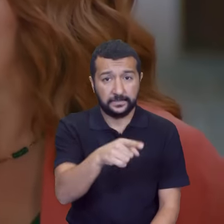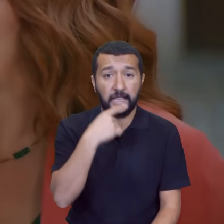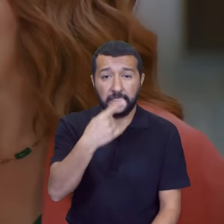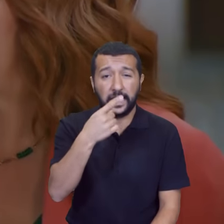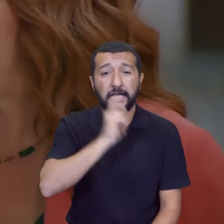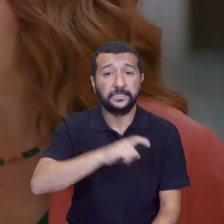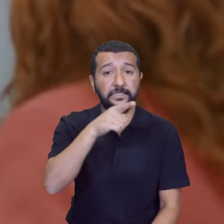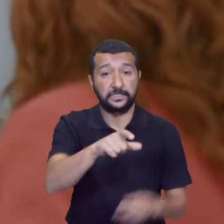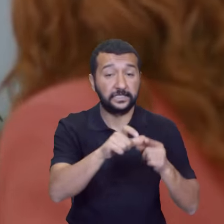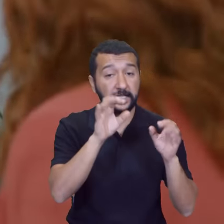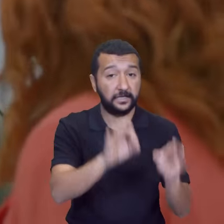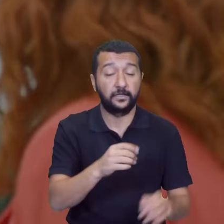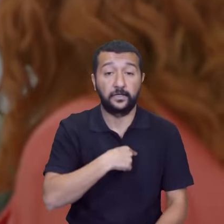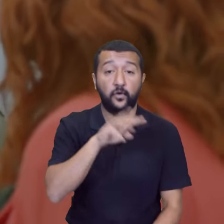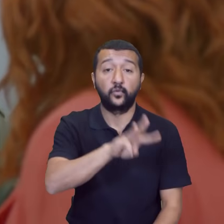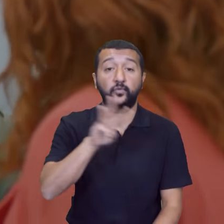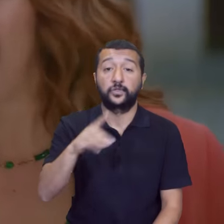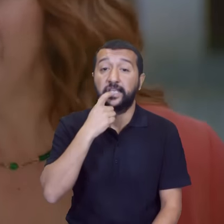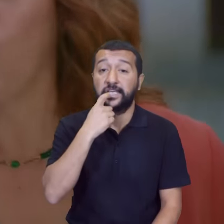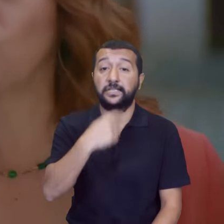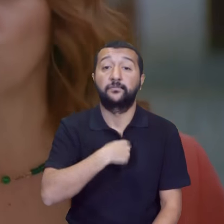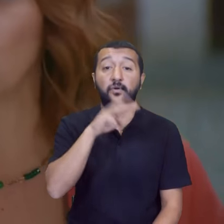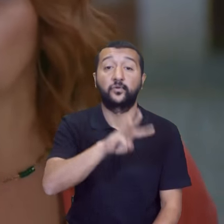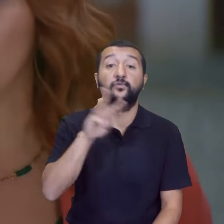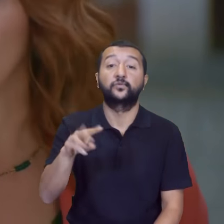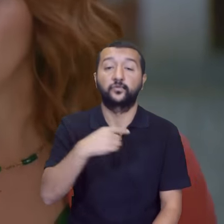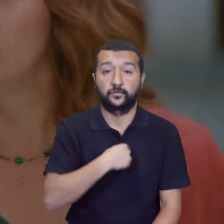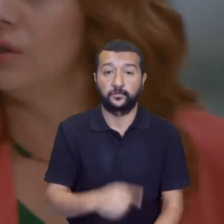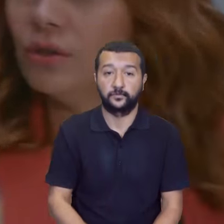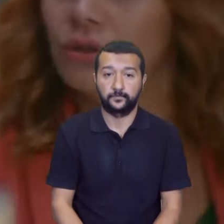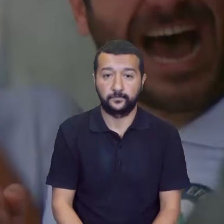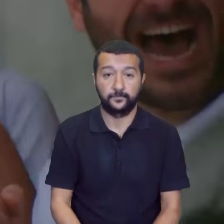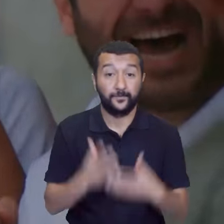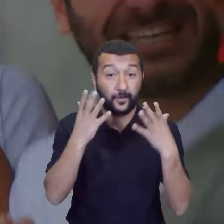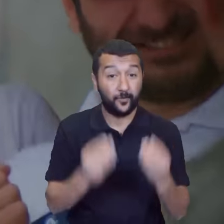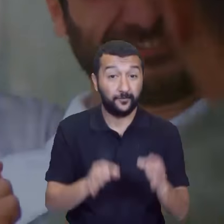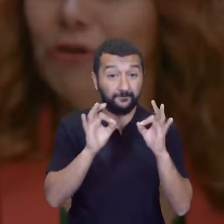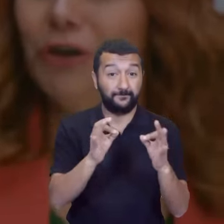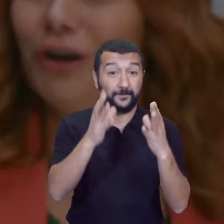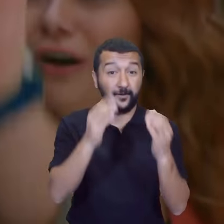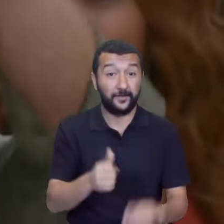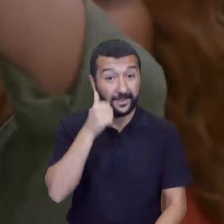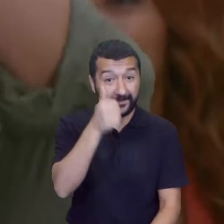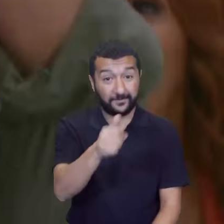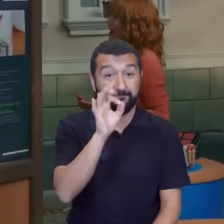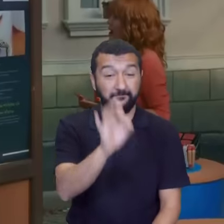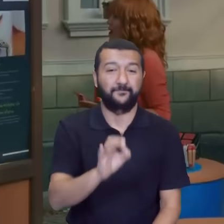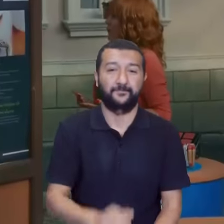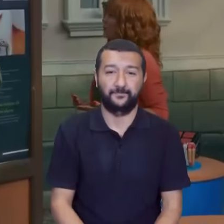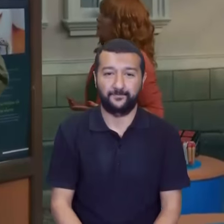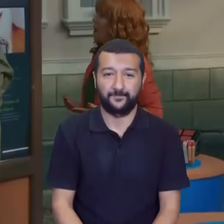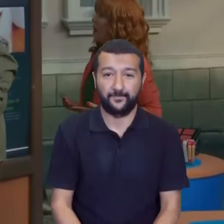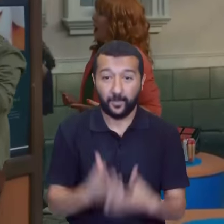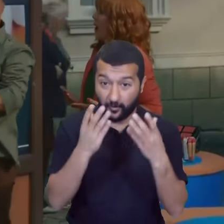dilim büzüşsün Şener. 33 yaşındayım ben, 33. Oldu oğlummuş, aferin lan. El